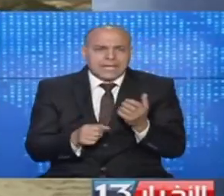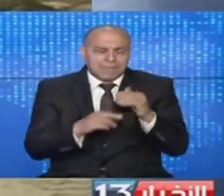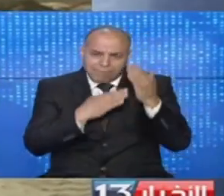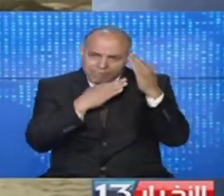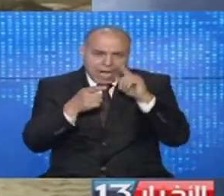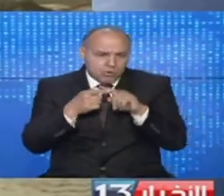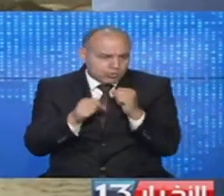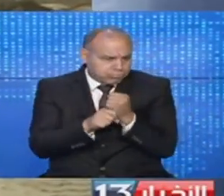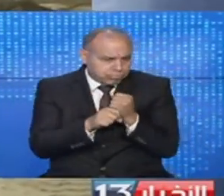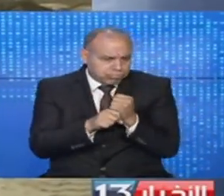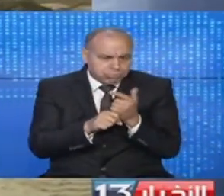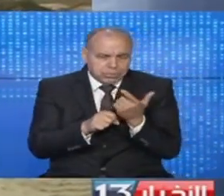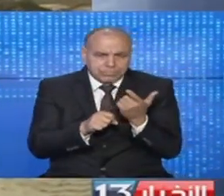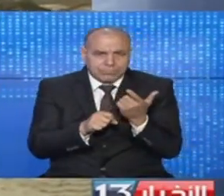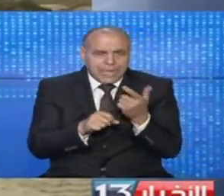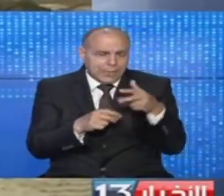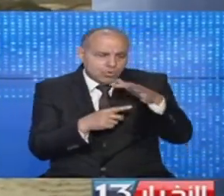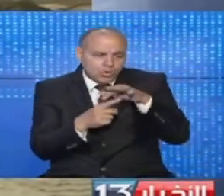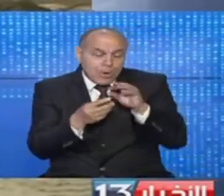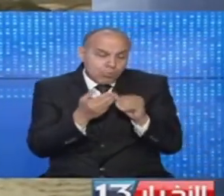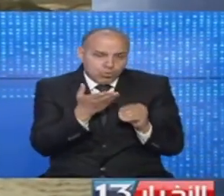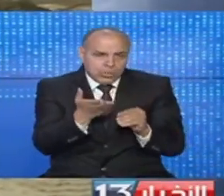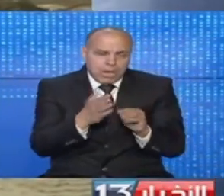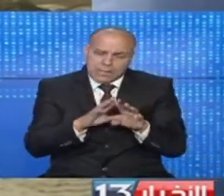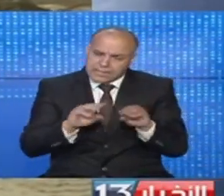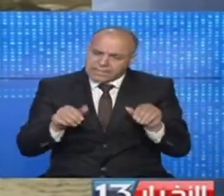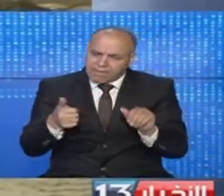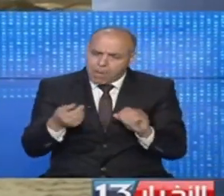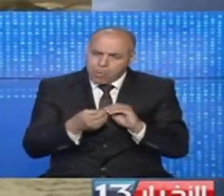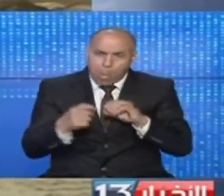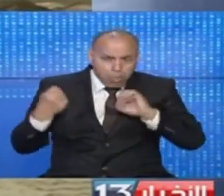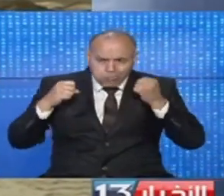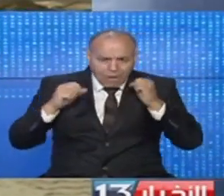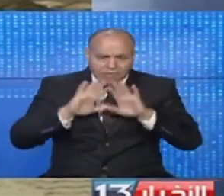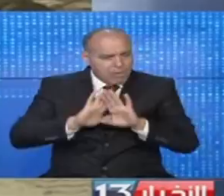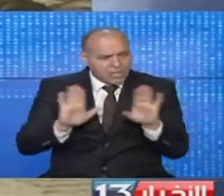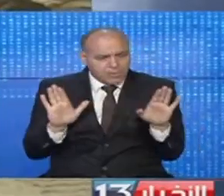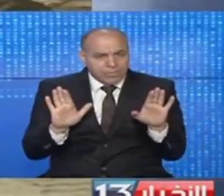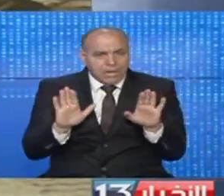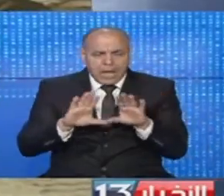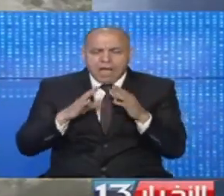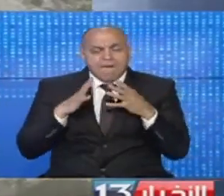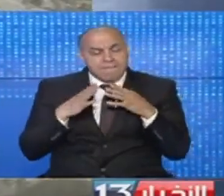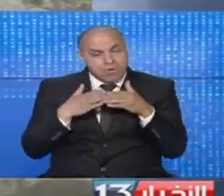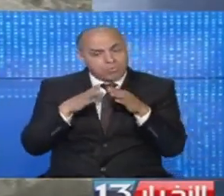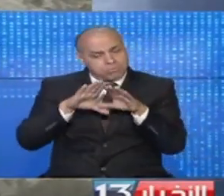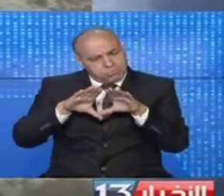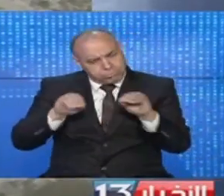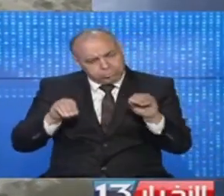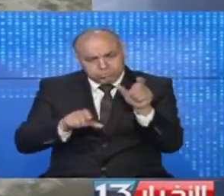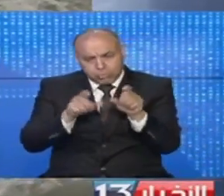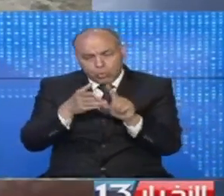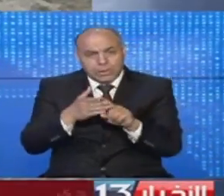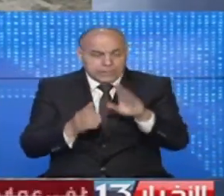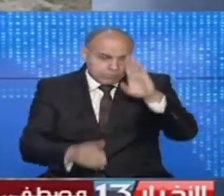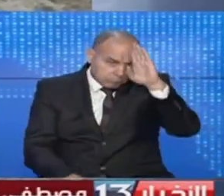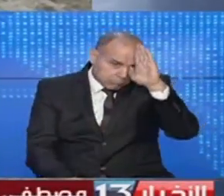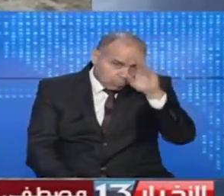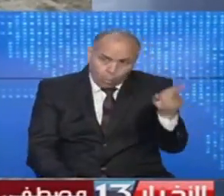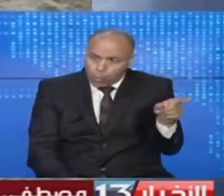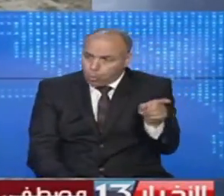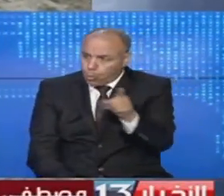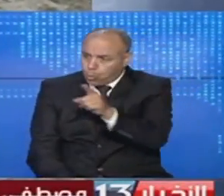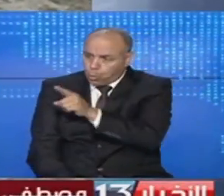الخارجي ما يعبر عنه بالمناخ الاجتماعي مستقر، نتمنى أنه يبقى الاستقرار هذا. نحيو